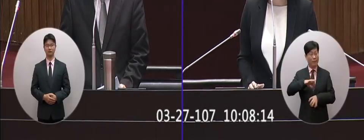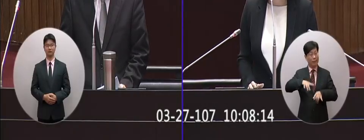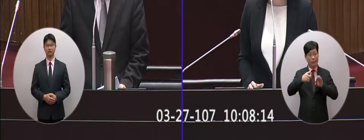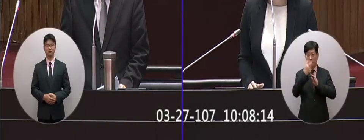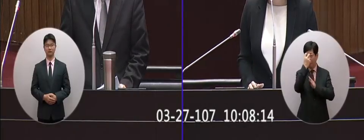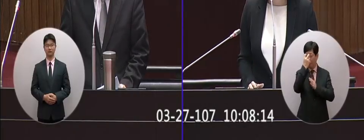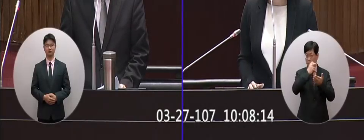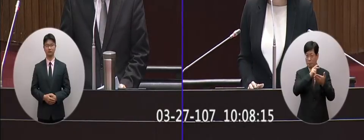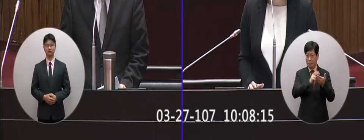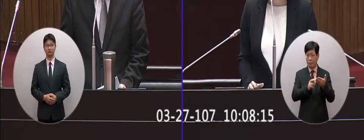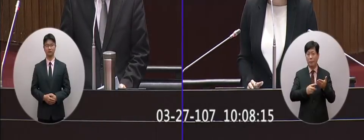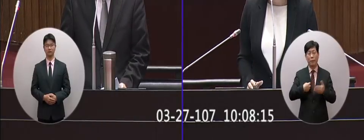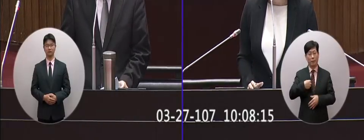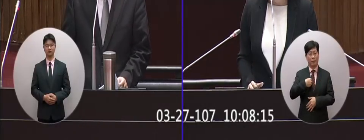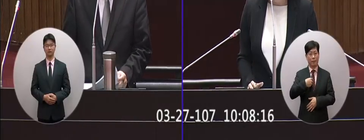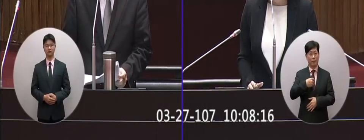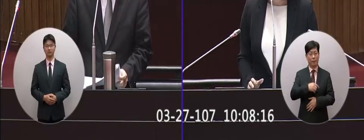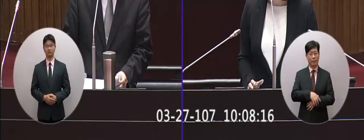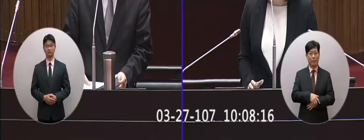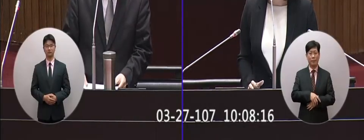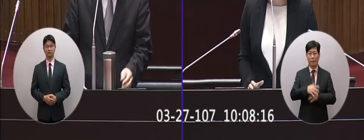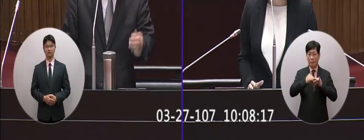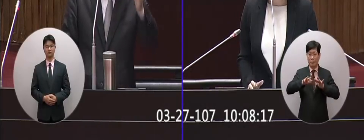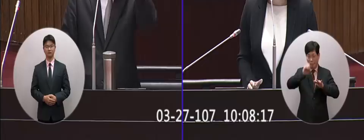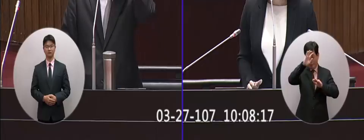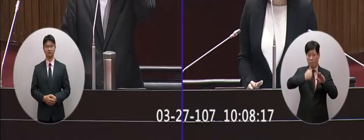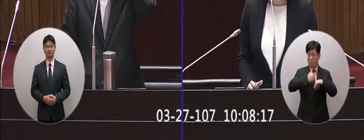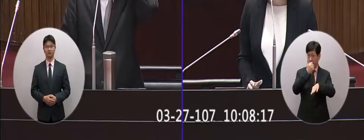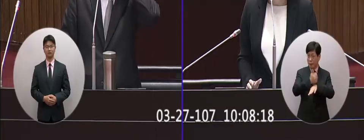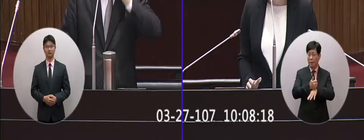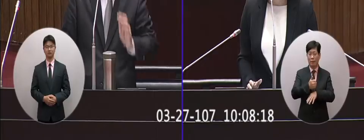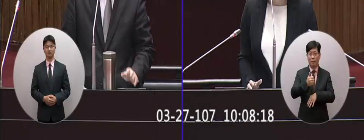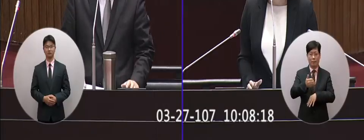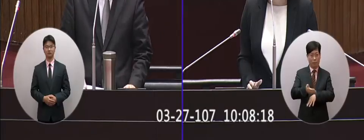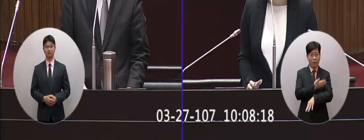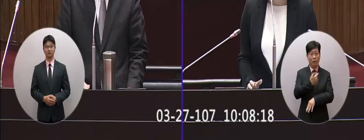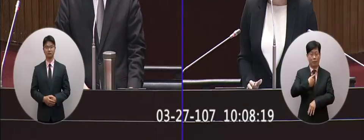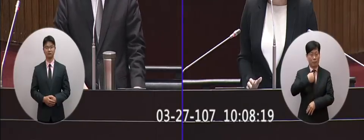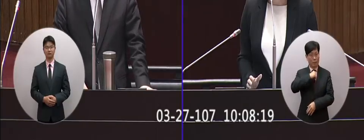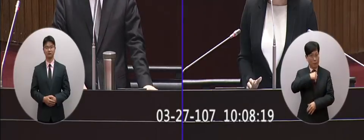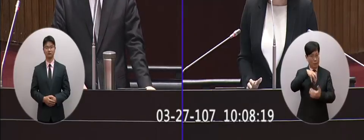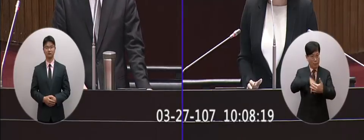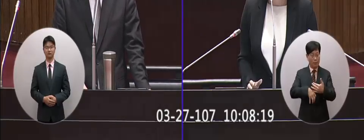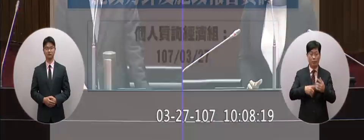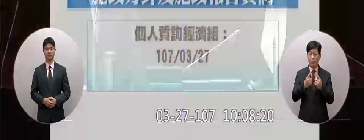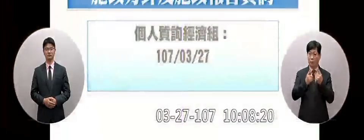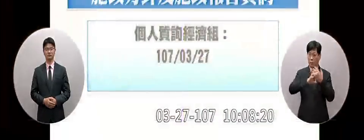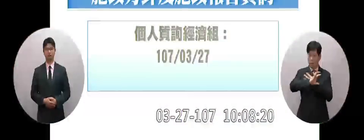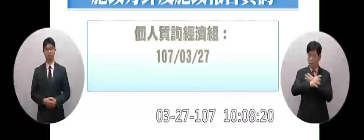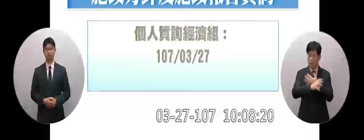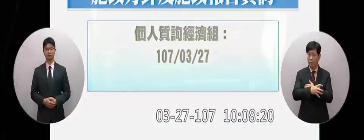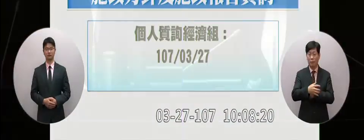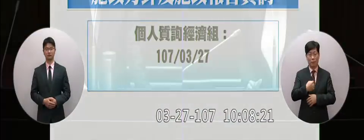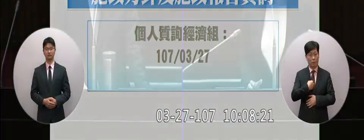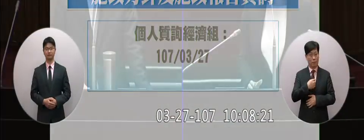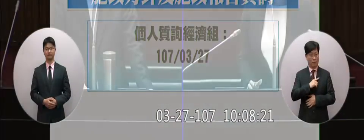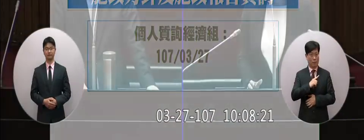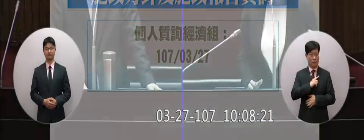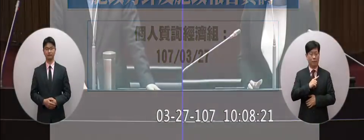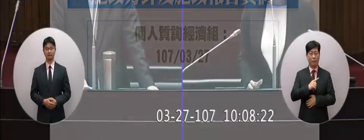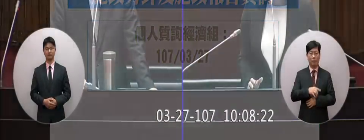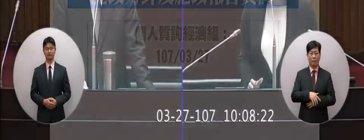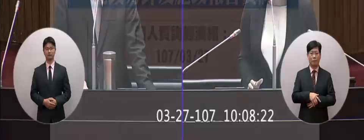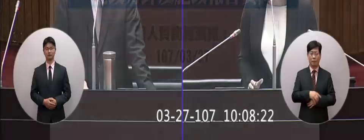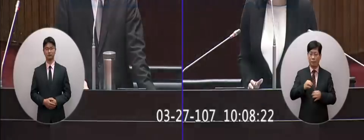来检视看看我们民进党执政在国内也好对外也好，我们的一